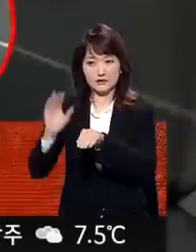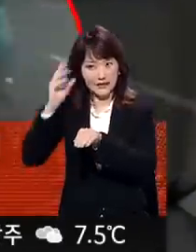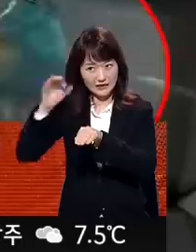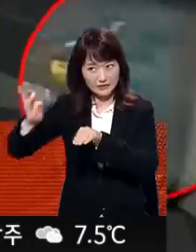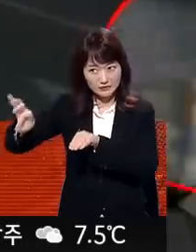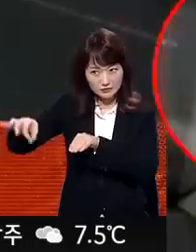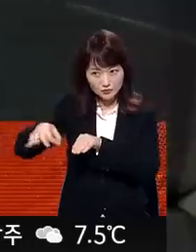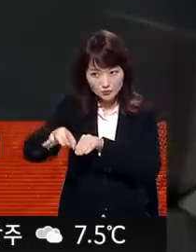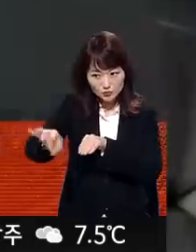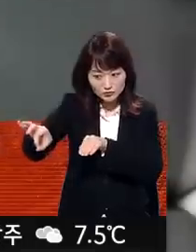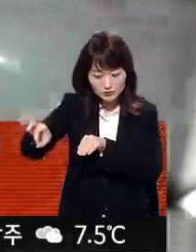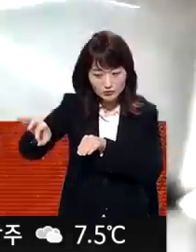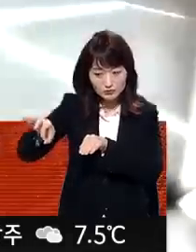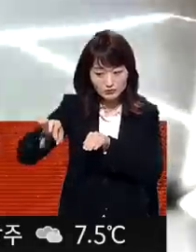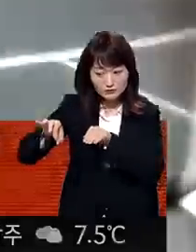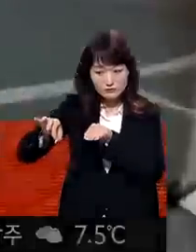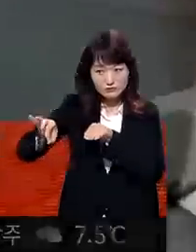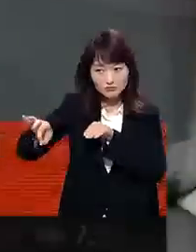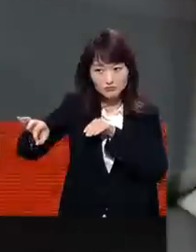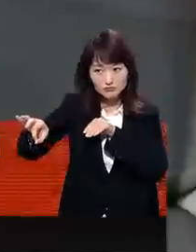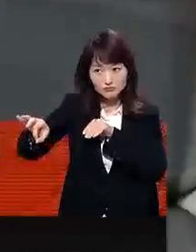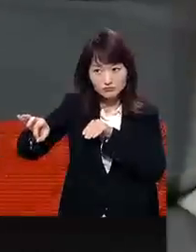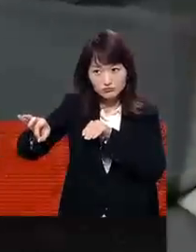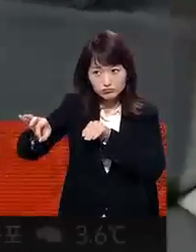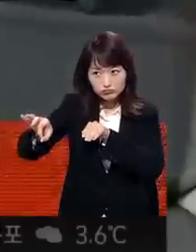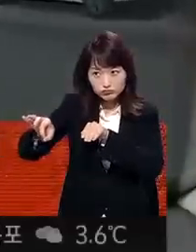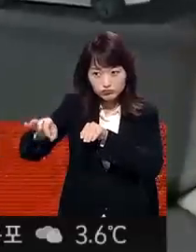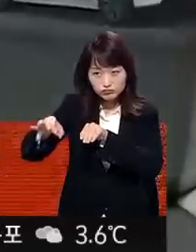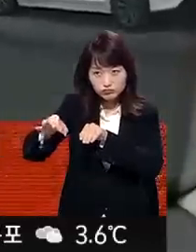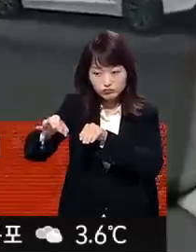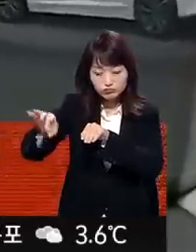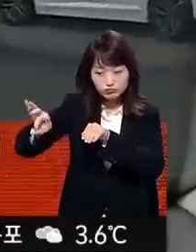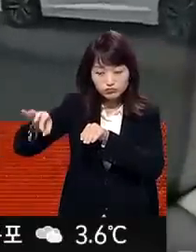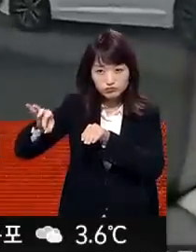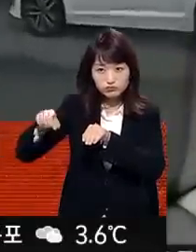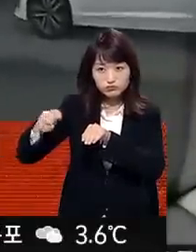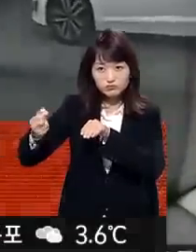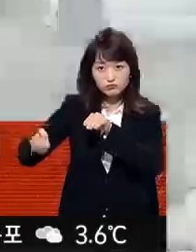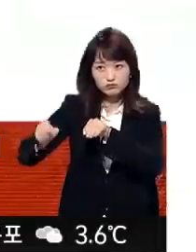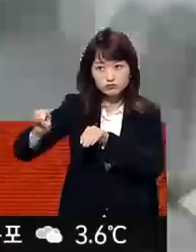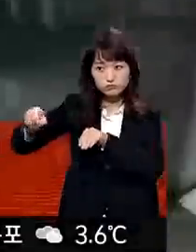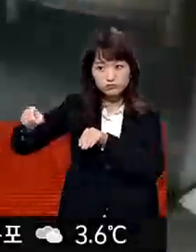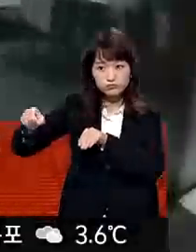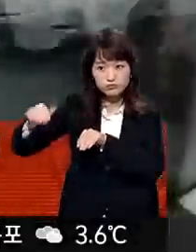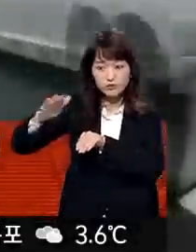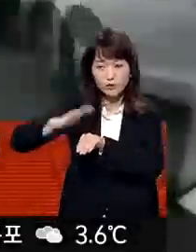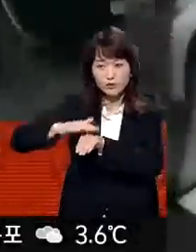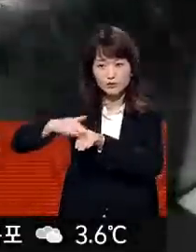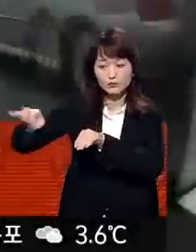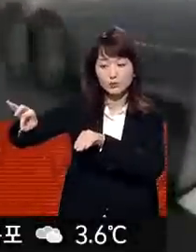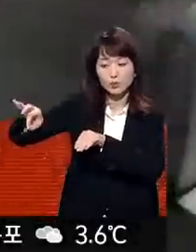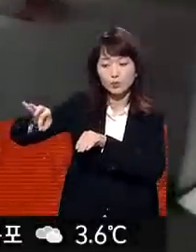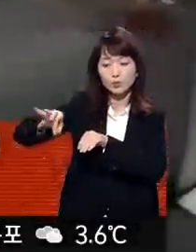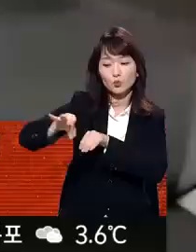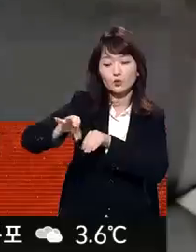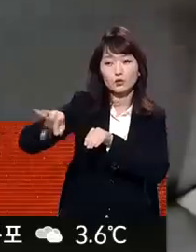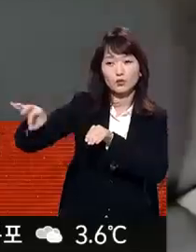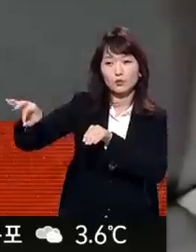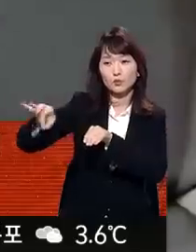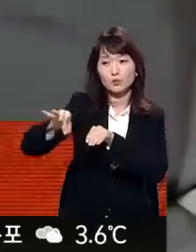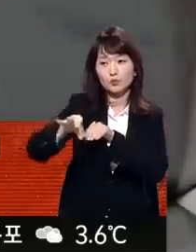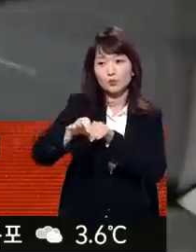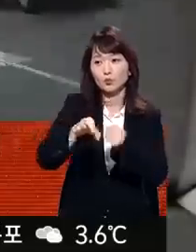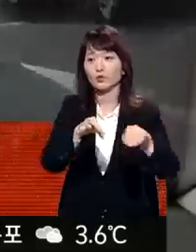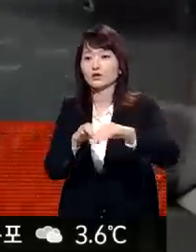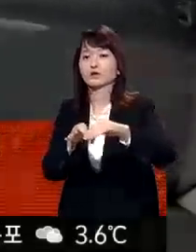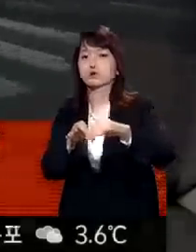걸 봤어요. 봤기 때문에 속도를 좀 줄였겠죠. 그런데 갑자기 저 어린 학생이 핸들을 좌측으로 틀면서 쭉 저항선 쪽으로 들어온 거예요.